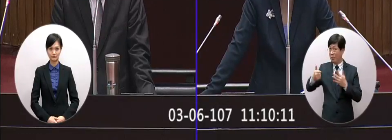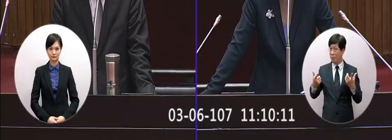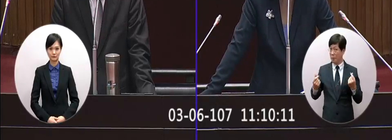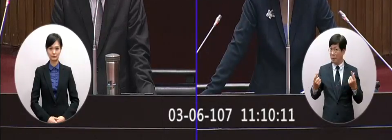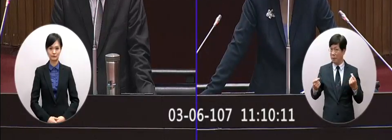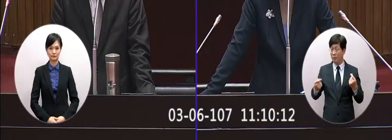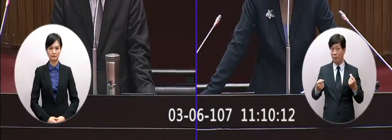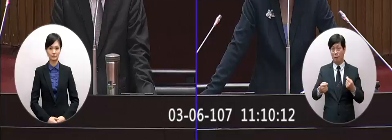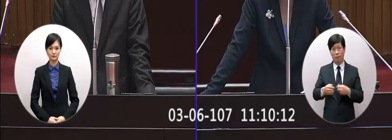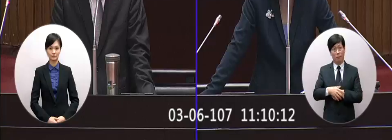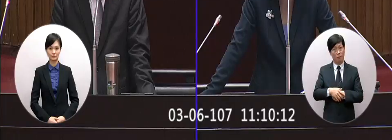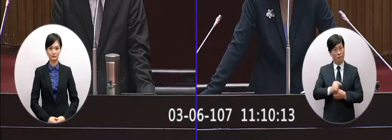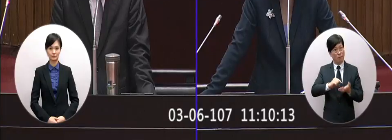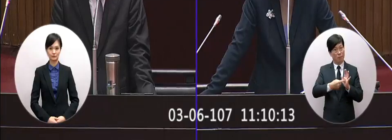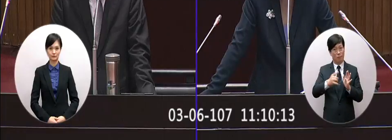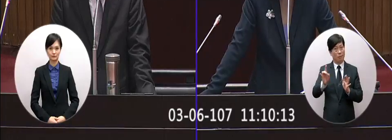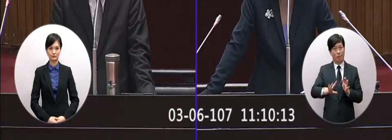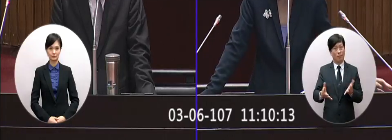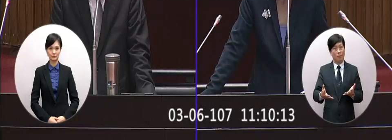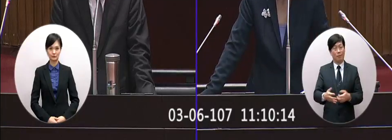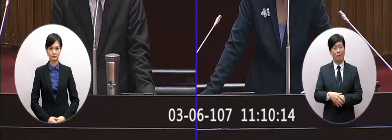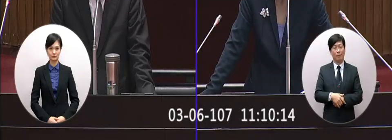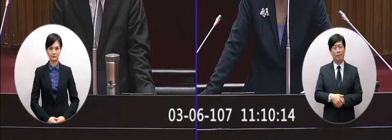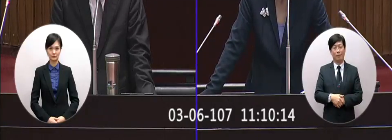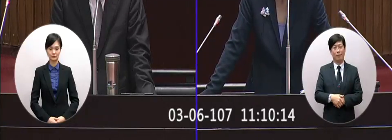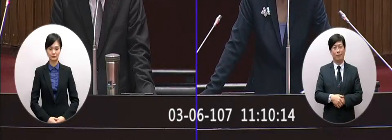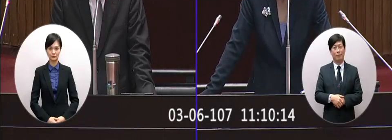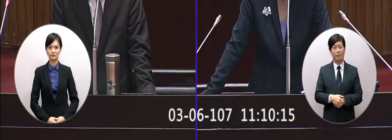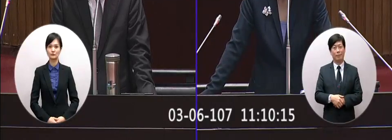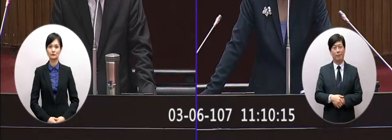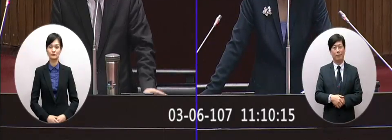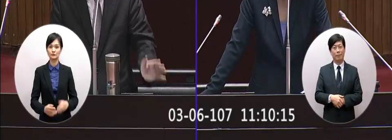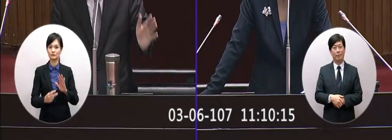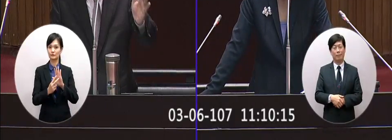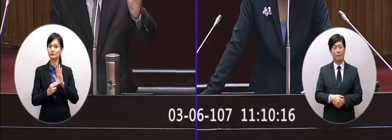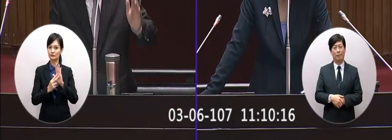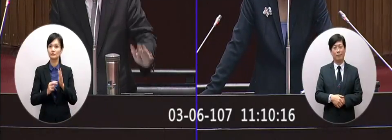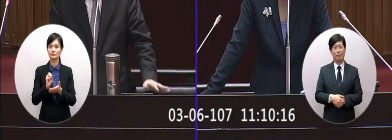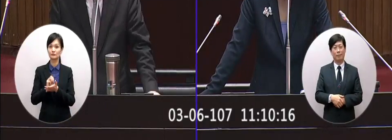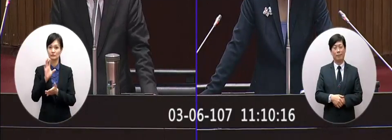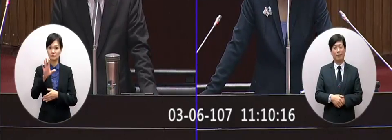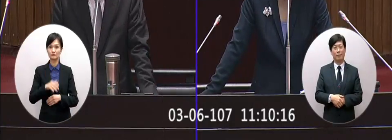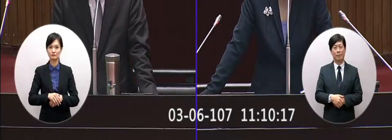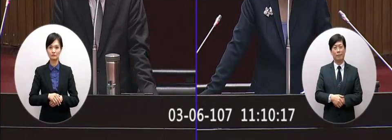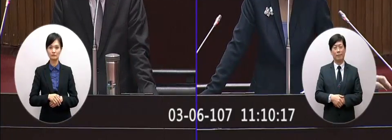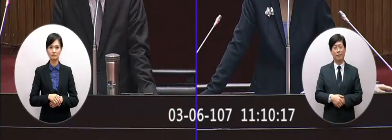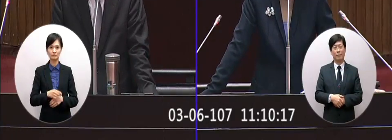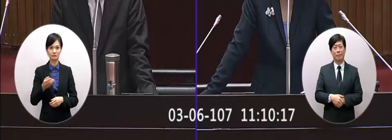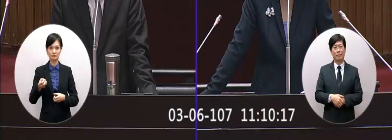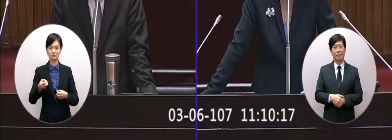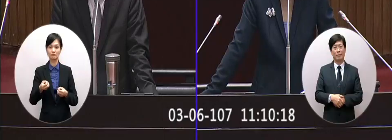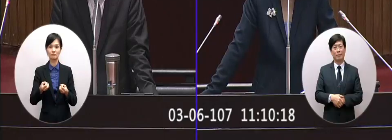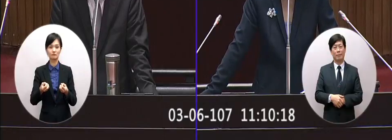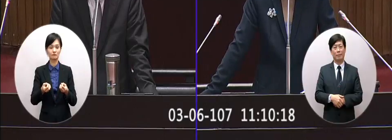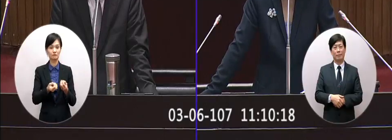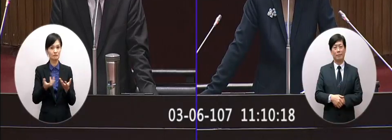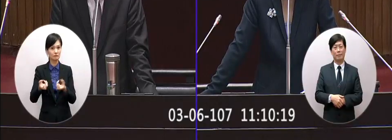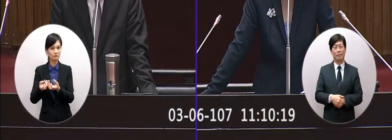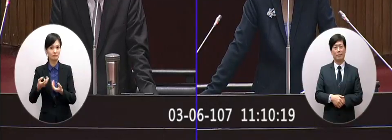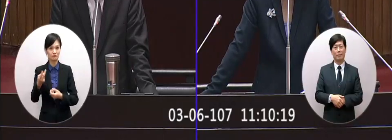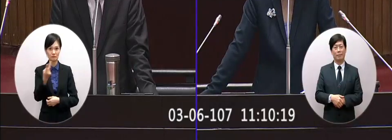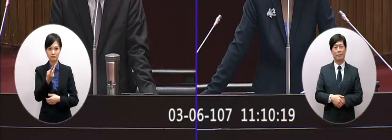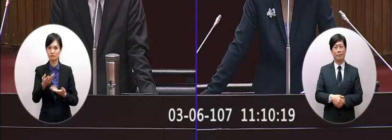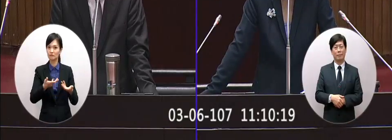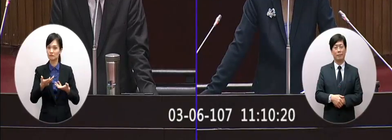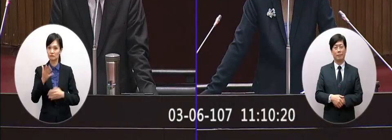候的一个态度的上的一个表现。 那个柯委员，因为这两个事情政府处理的态度其实都一样